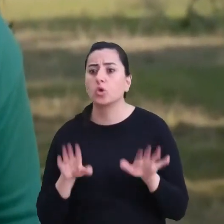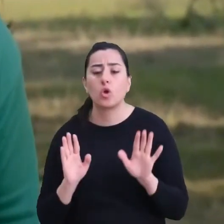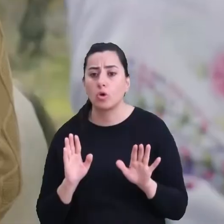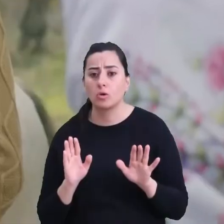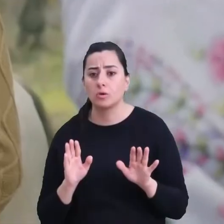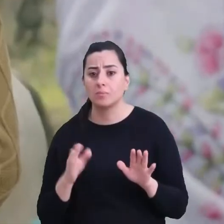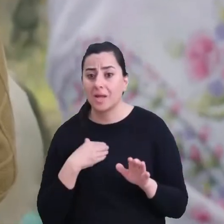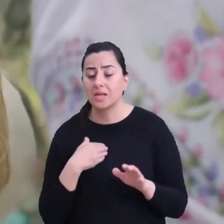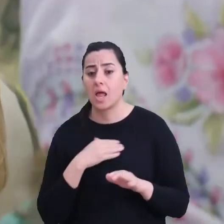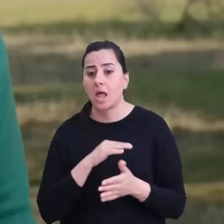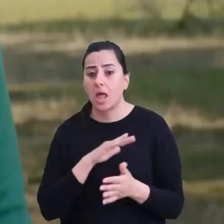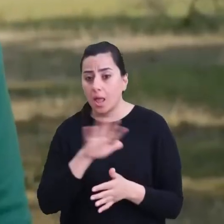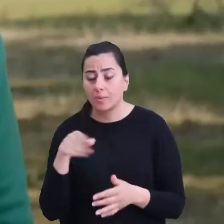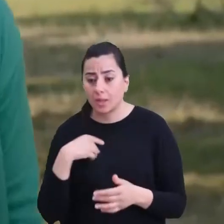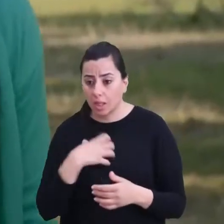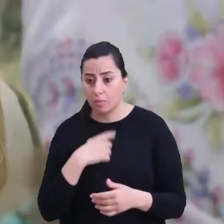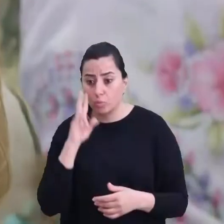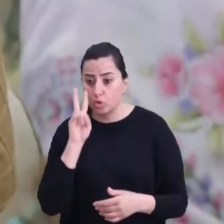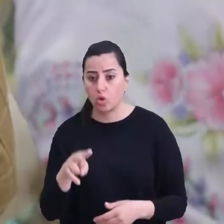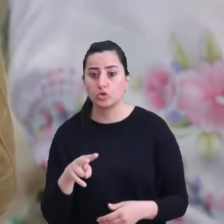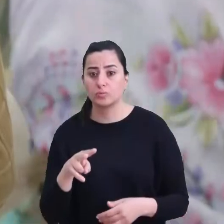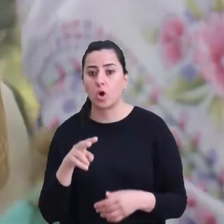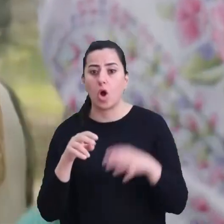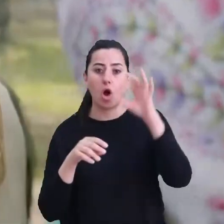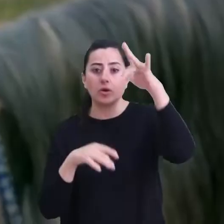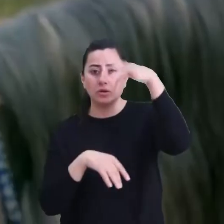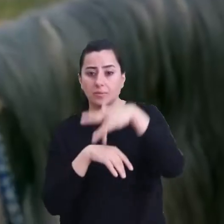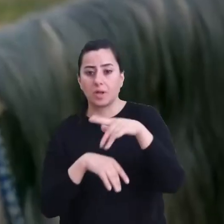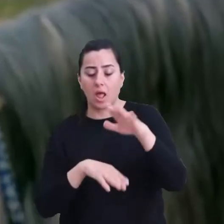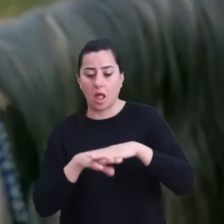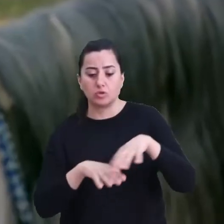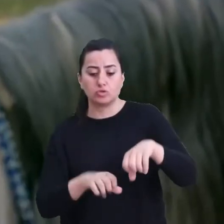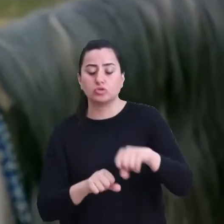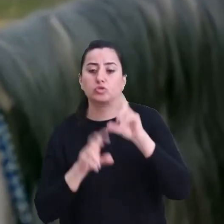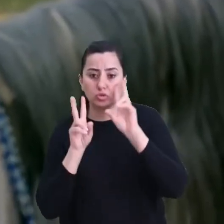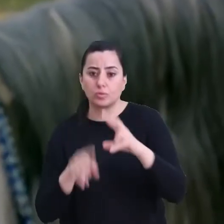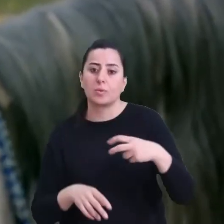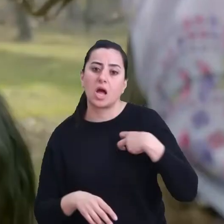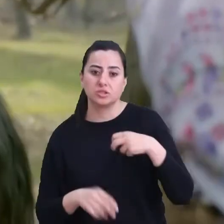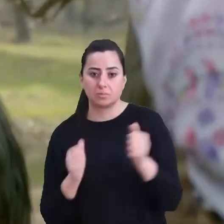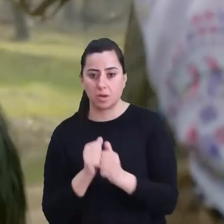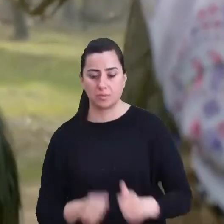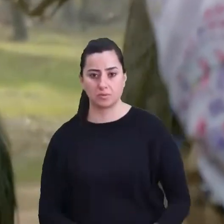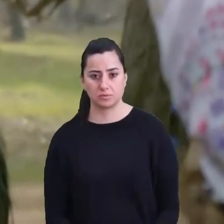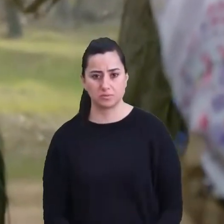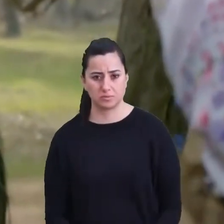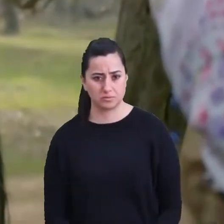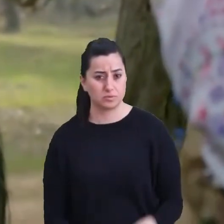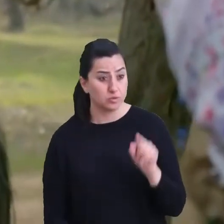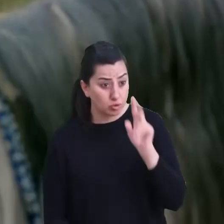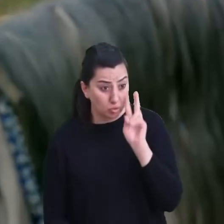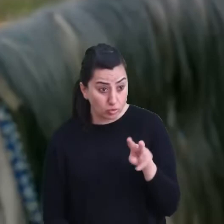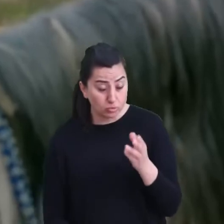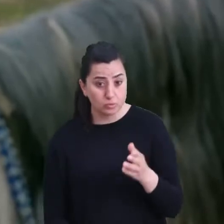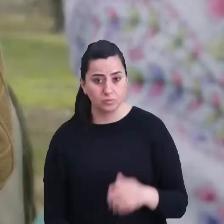yok İsmail. Ben her şeyi kendi gözlerimden gördüm. Ovanın damında el ele tutuşmuştunuz böyle aşk yaşıyordunuz. Sen gördün